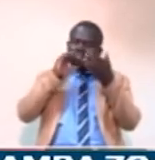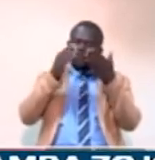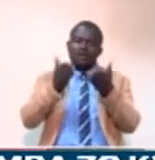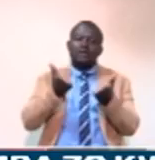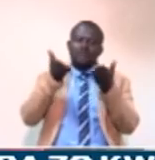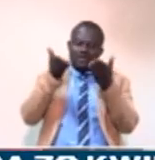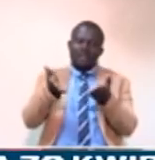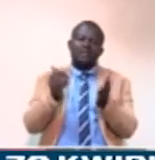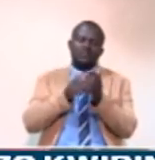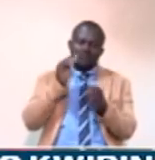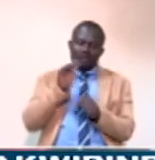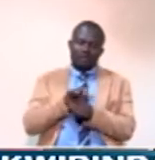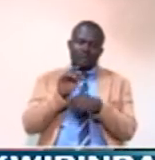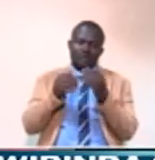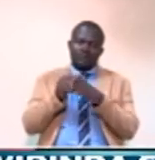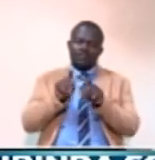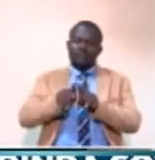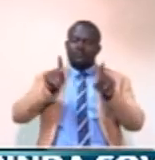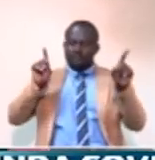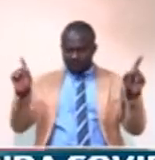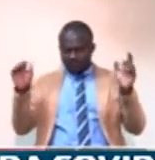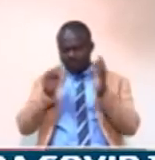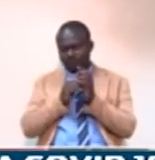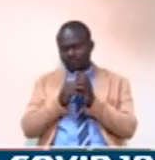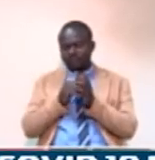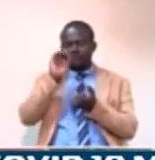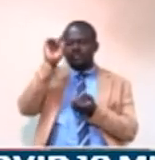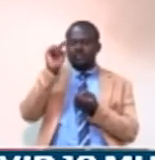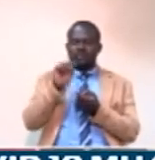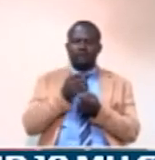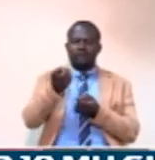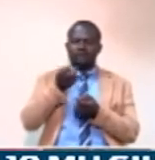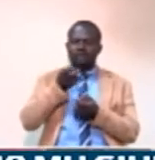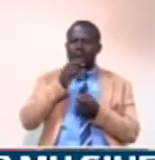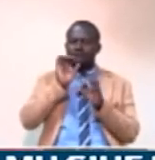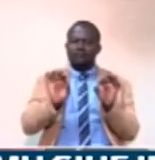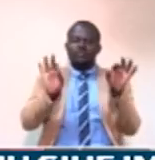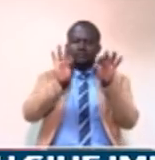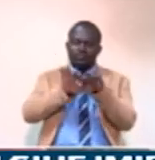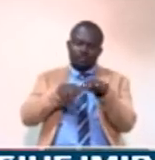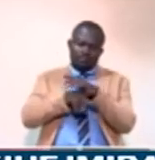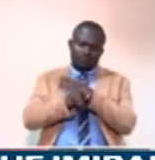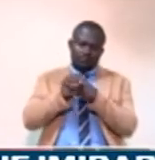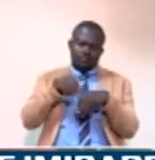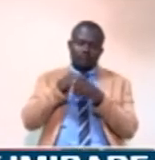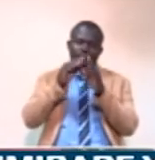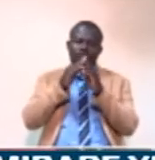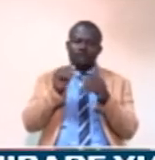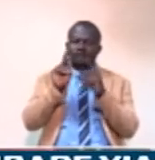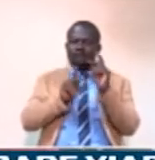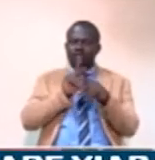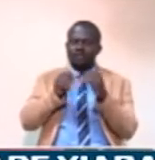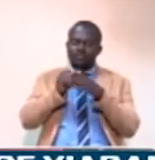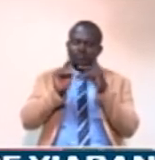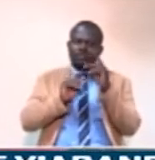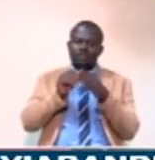cyane. Abantu duhana intera, ikindi tugabanye ingendo zitari ngombwa twinjira mu ngo z'abantu.